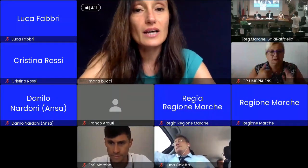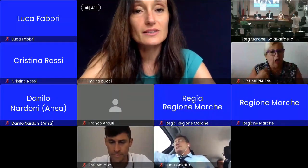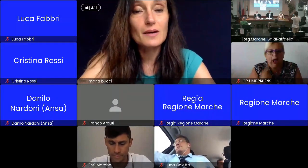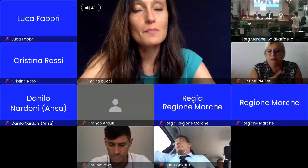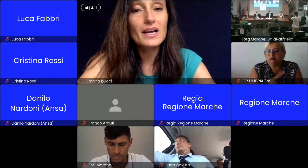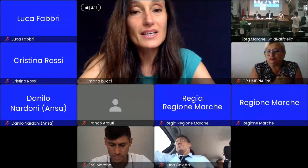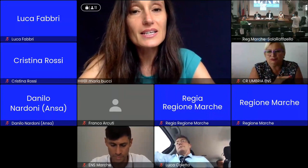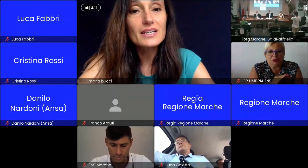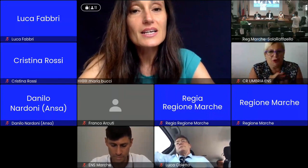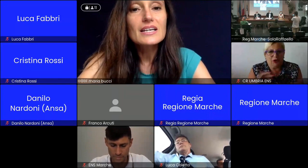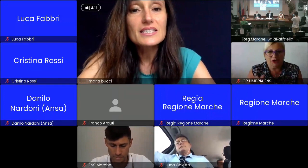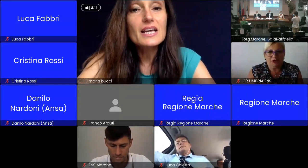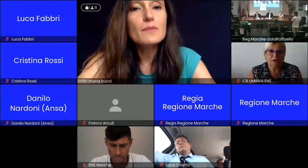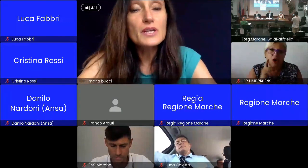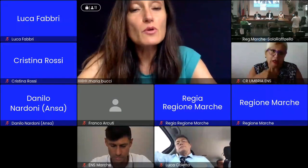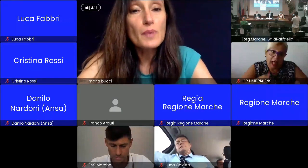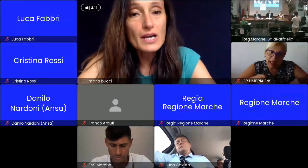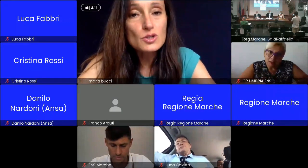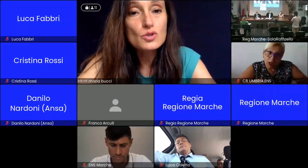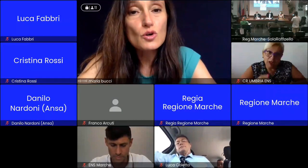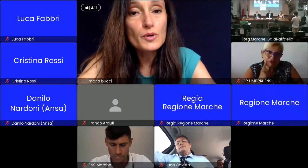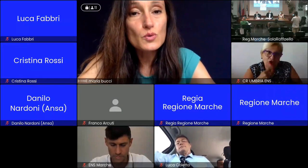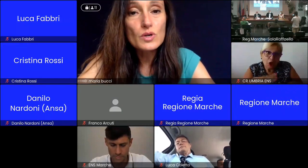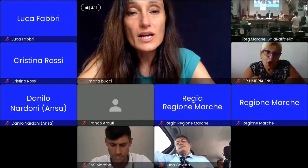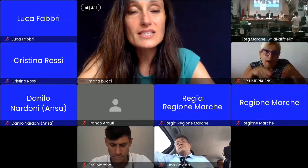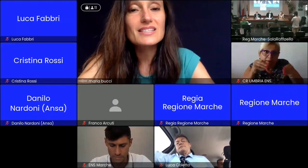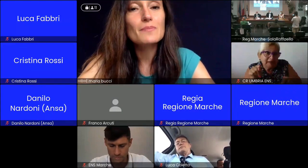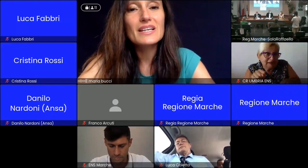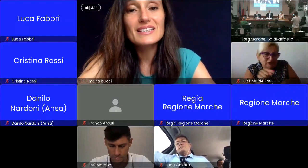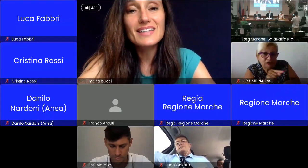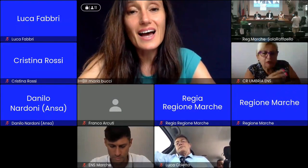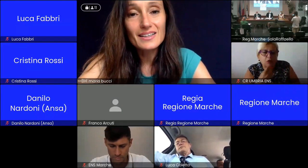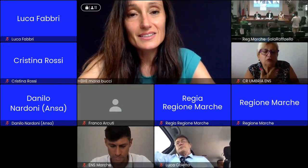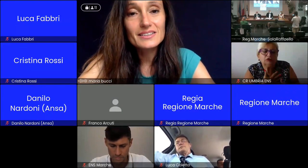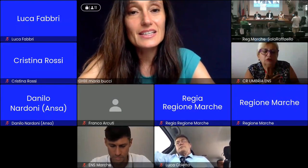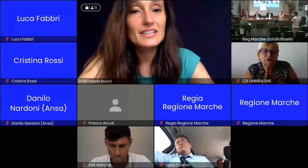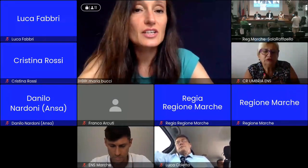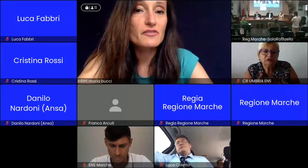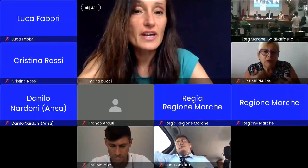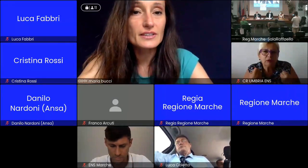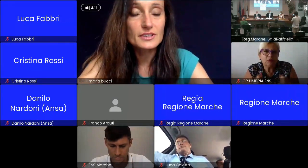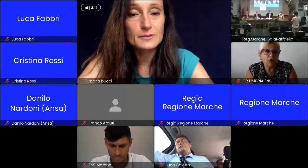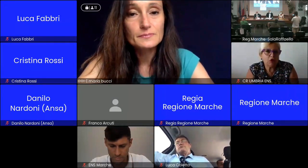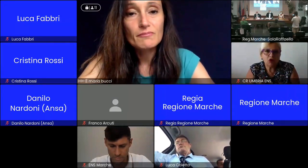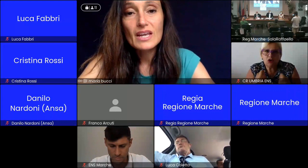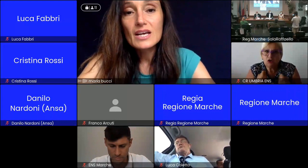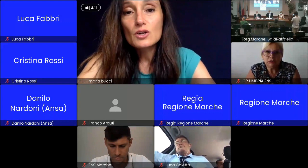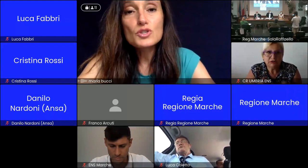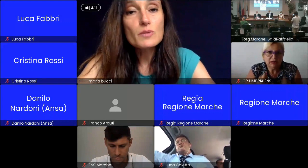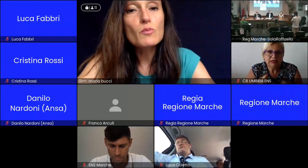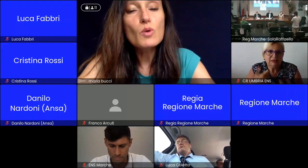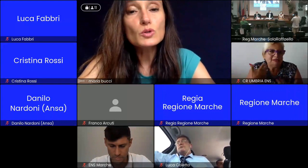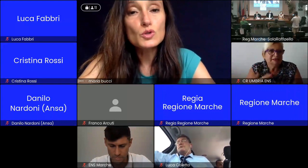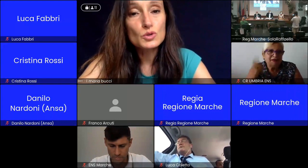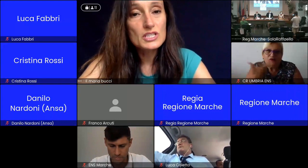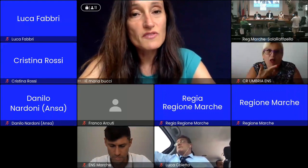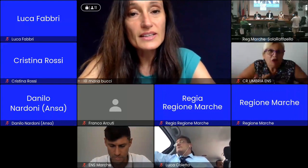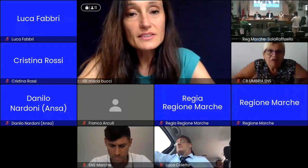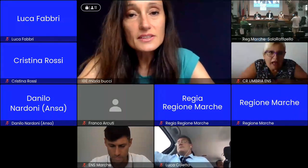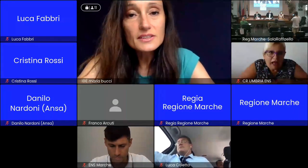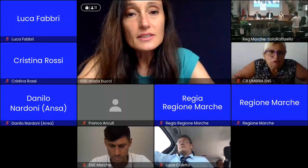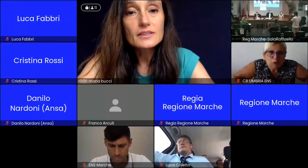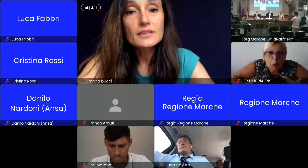un'esperienza isolata, ma che sia il primo passo per una stabilità degli interventi. Noi siamo